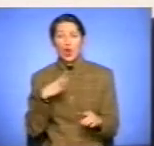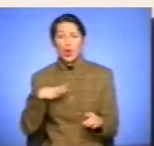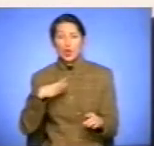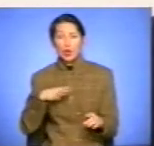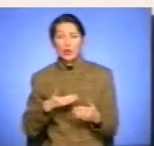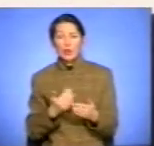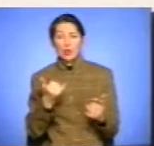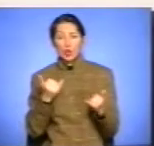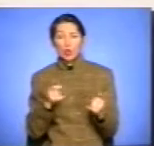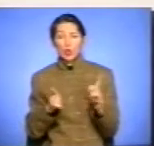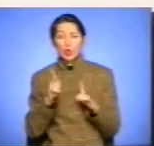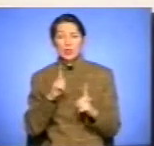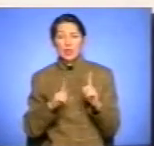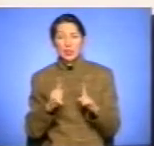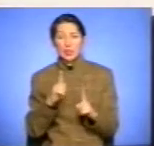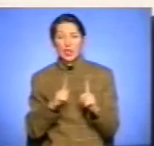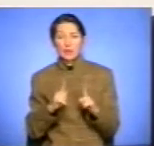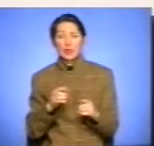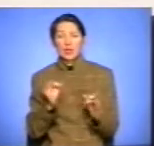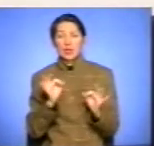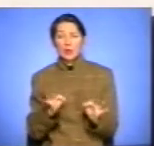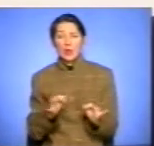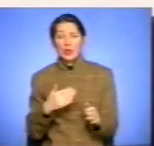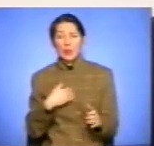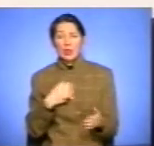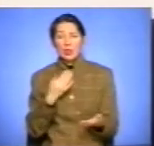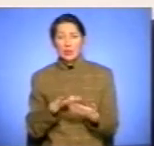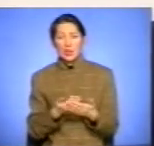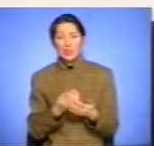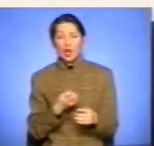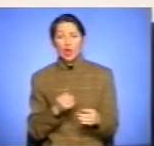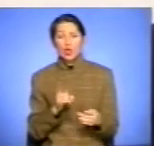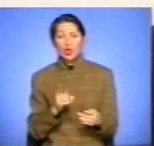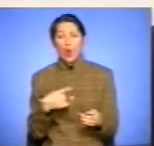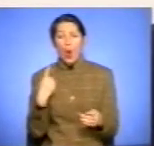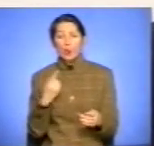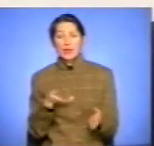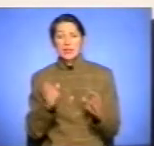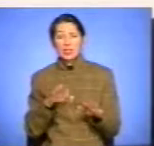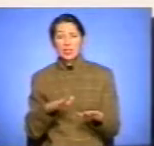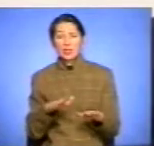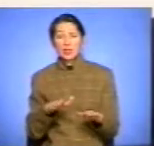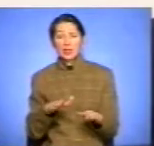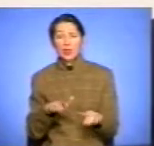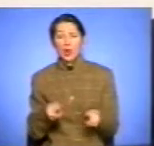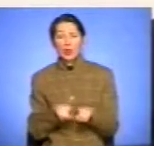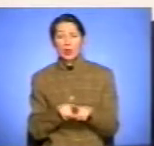від сесії насправді мені видається що все область залишилось заручником